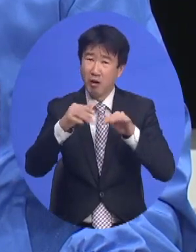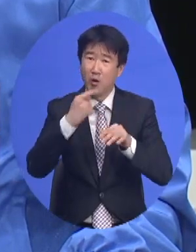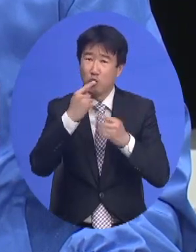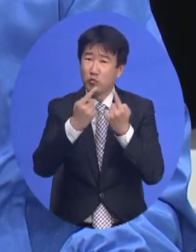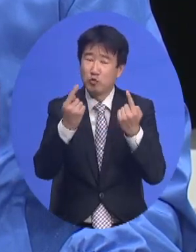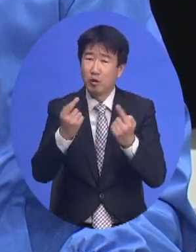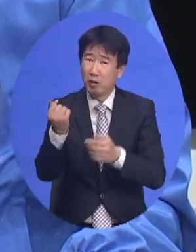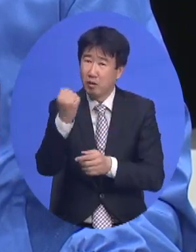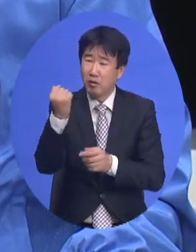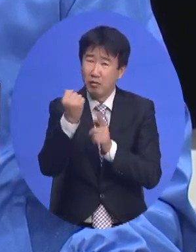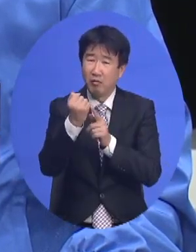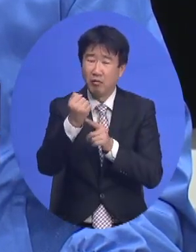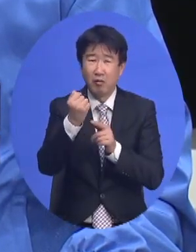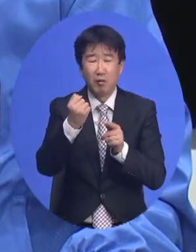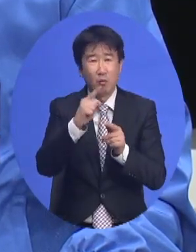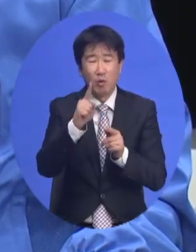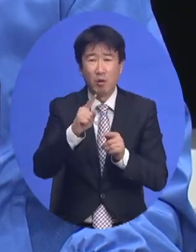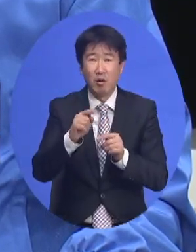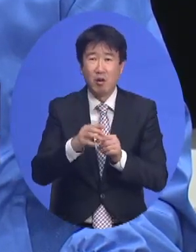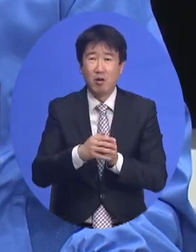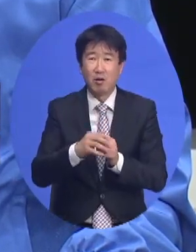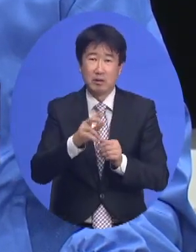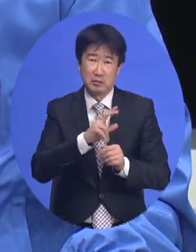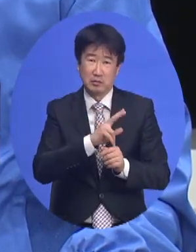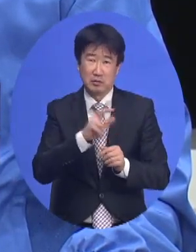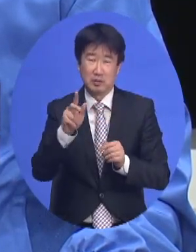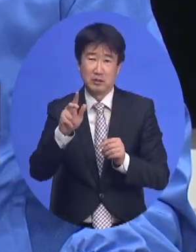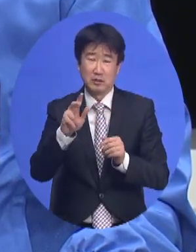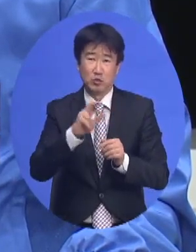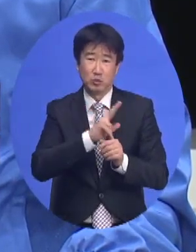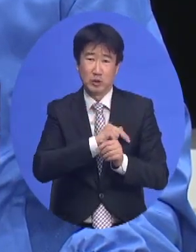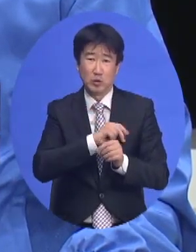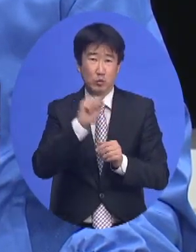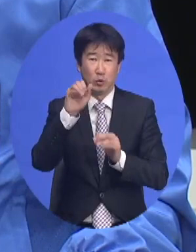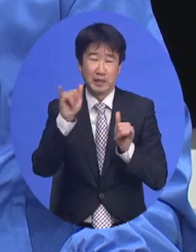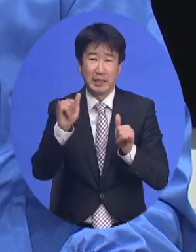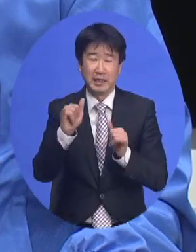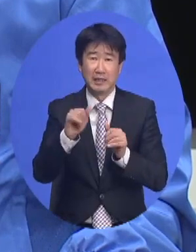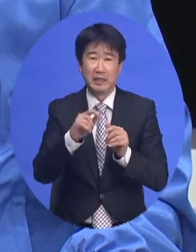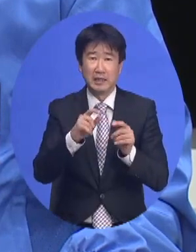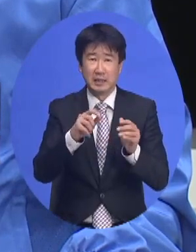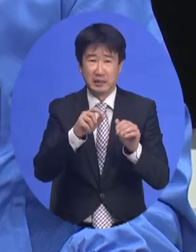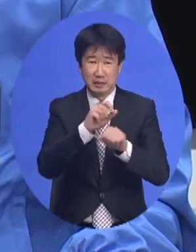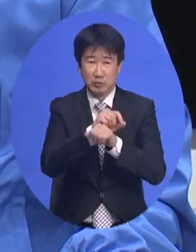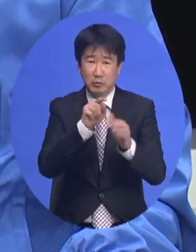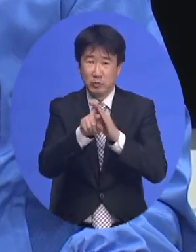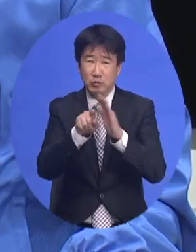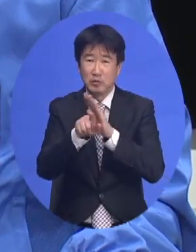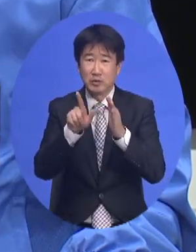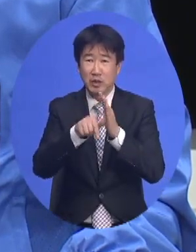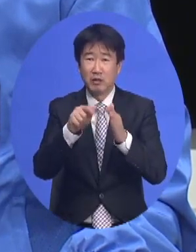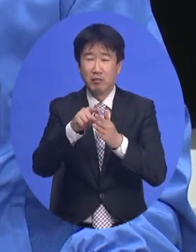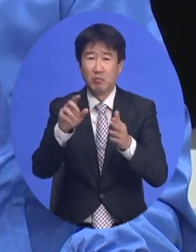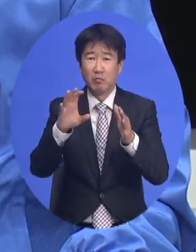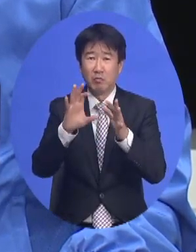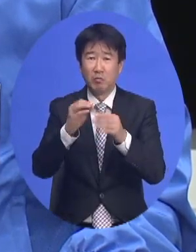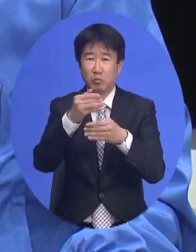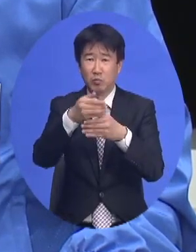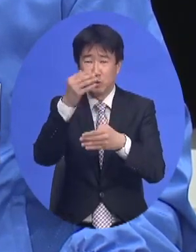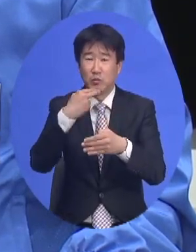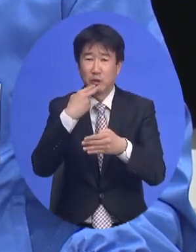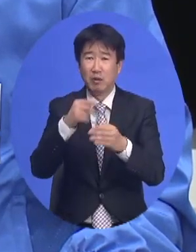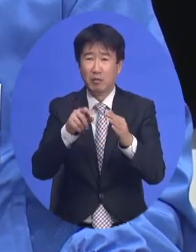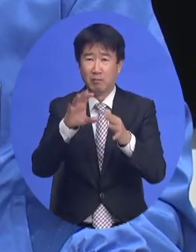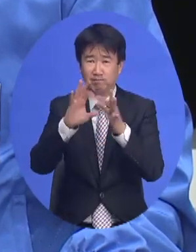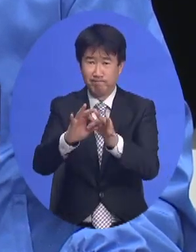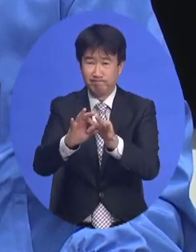촛불을 들고 그 의원님, 그 이제 후보자님 지역 사무실까지 가셨을 때 문 열어 주셨습니까?